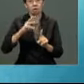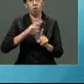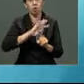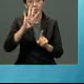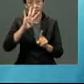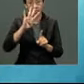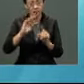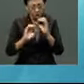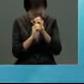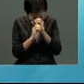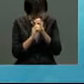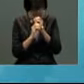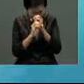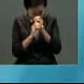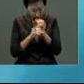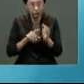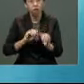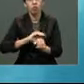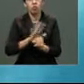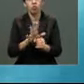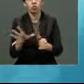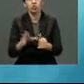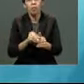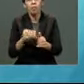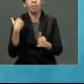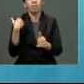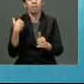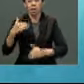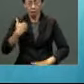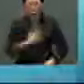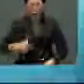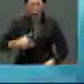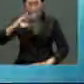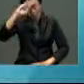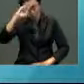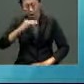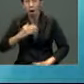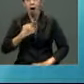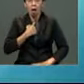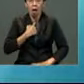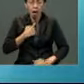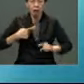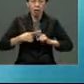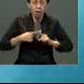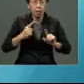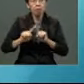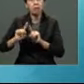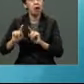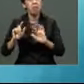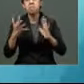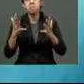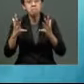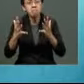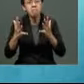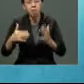บว่าเป็นผลยืนยันก็ไม่มีอาการอีกเหมือนกันนะครับจะเห็นว่าทุกรายในช่วงที่เข้าม